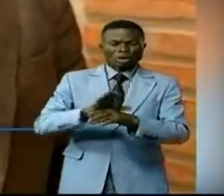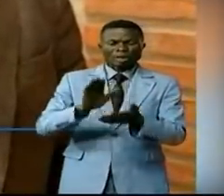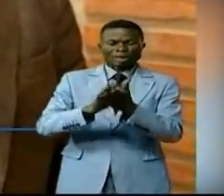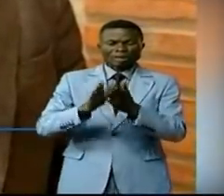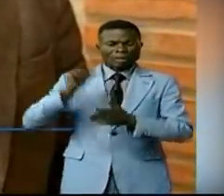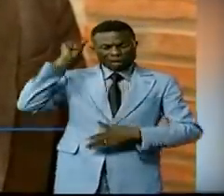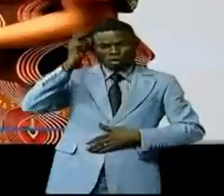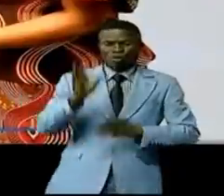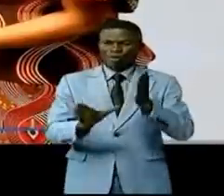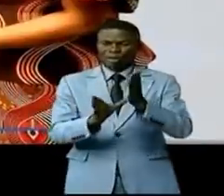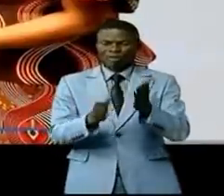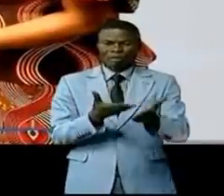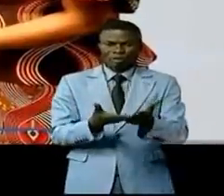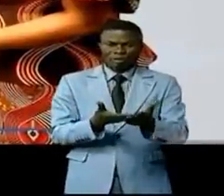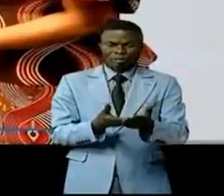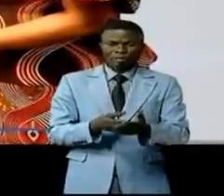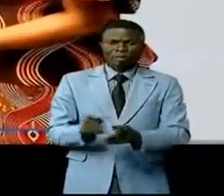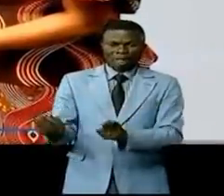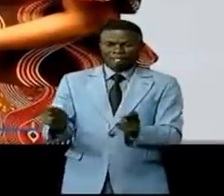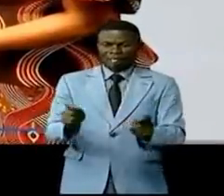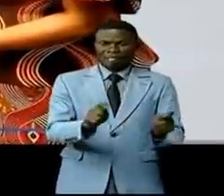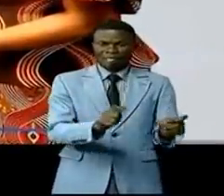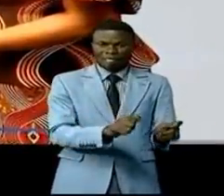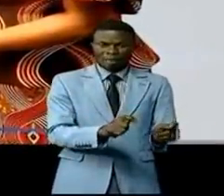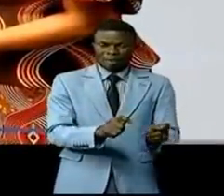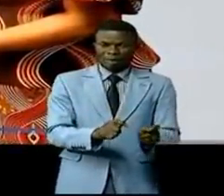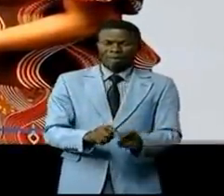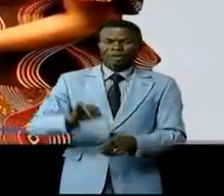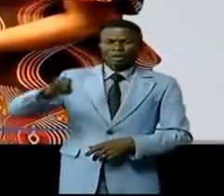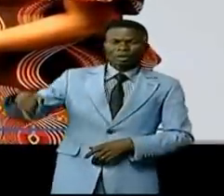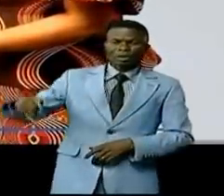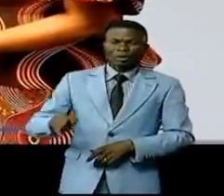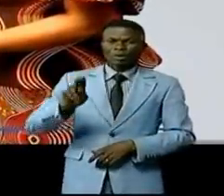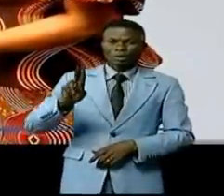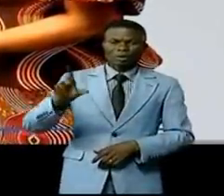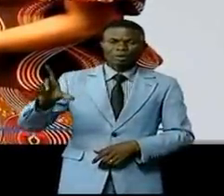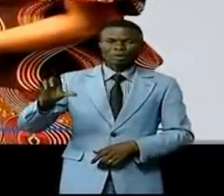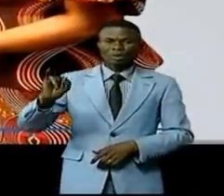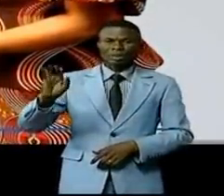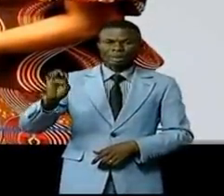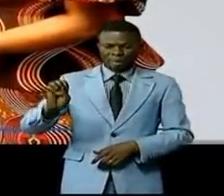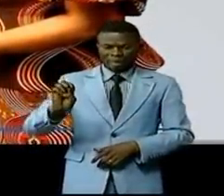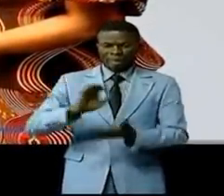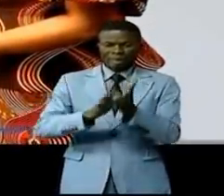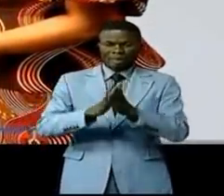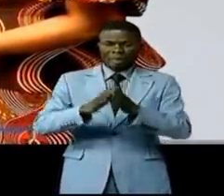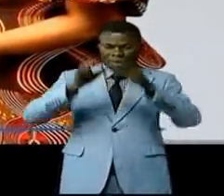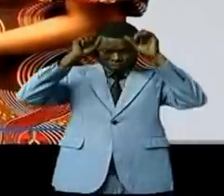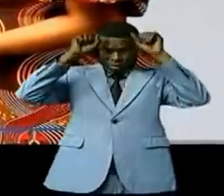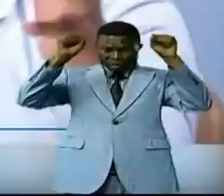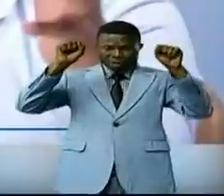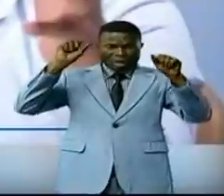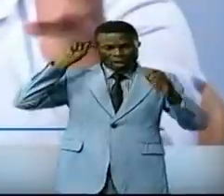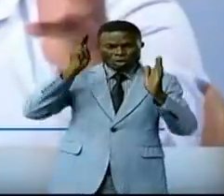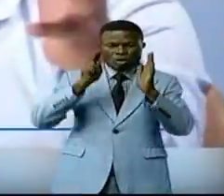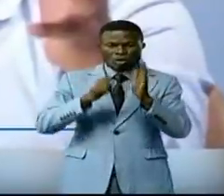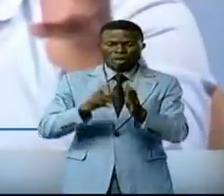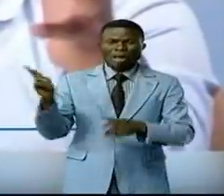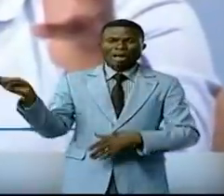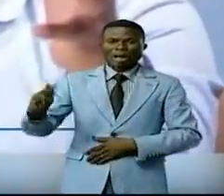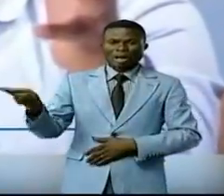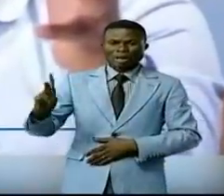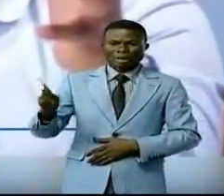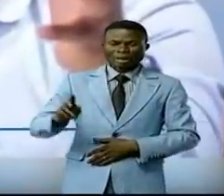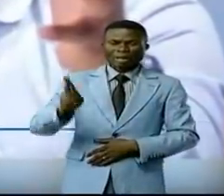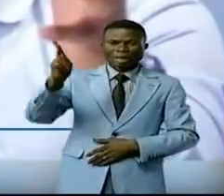du vice-gouverneur. Dans les Tanganyika, c'est Julie Ngungwa qui est élue, elle également du parti présidentiel. Les Kasaï sera